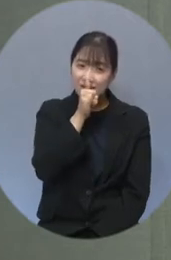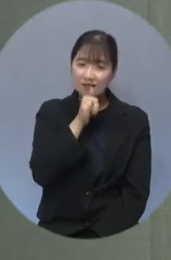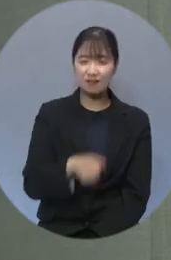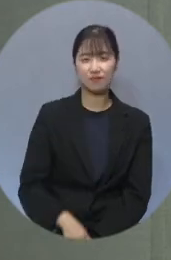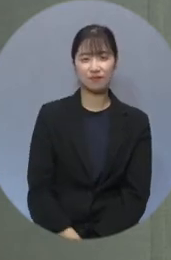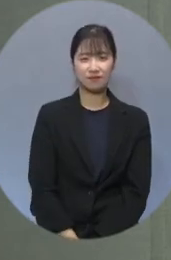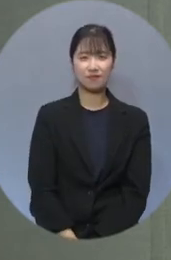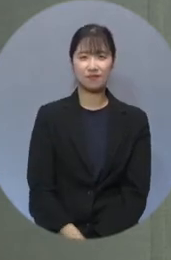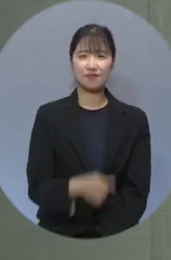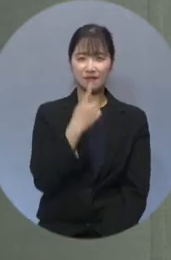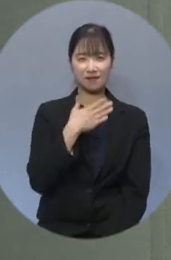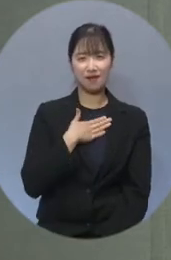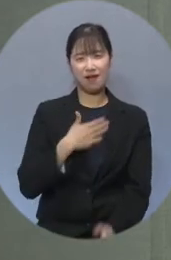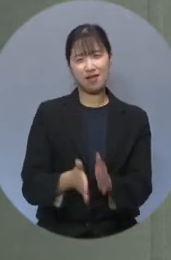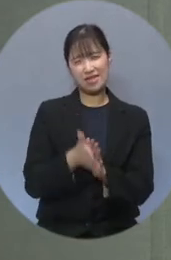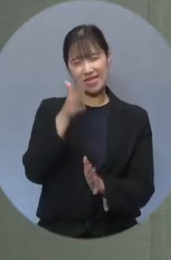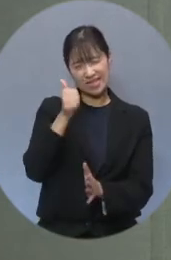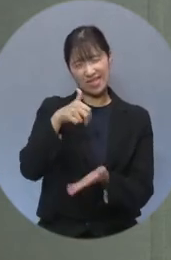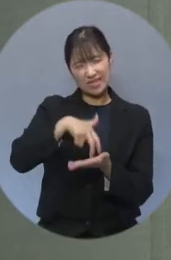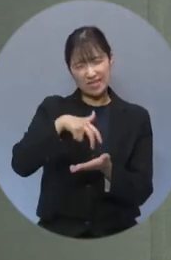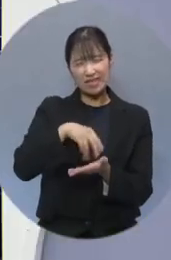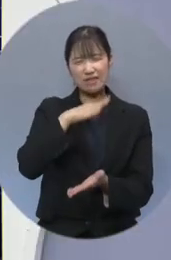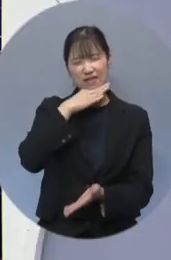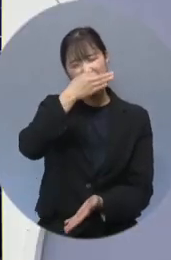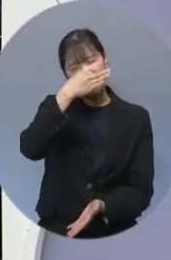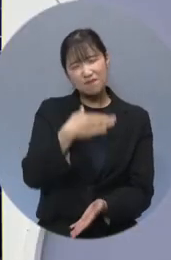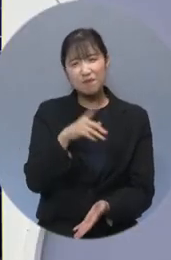가장 지자체장으로서 힘든 것은